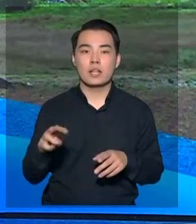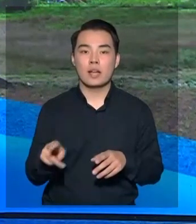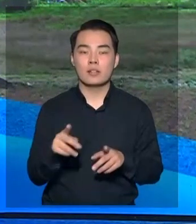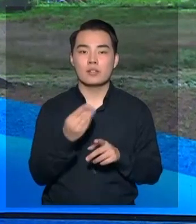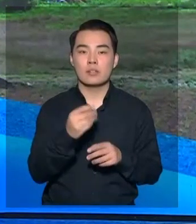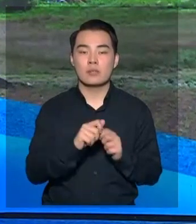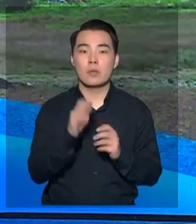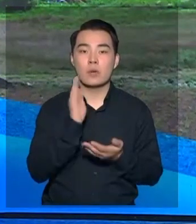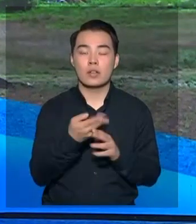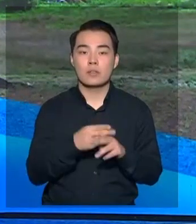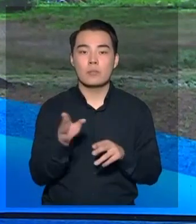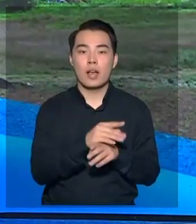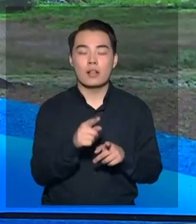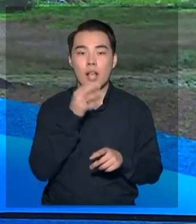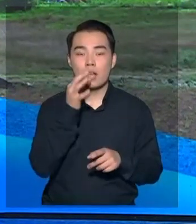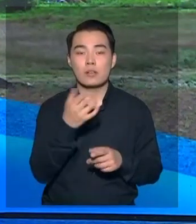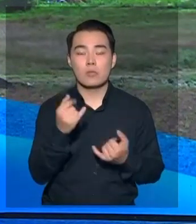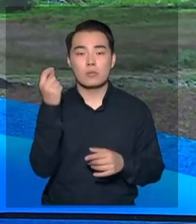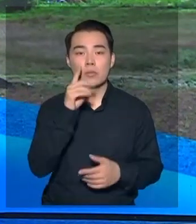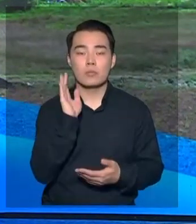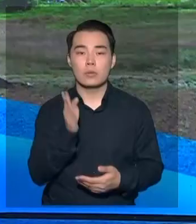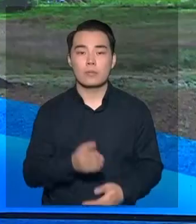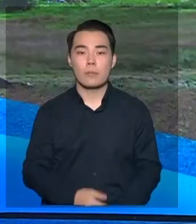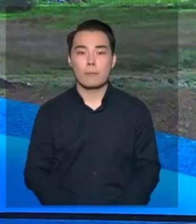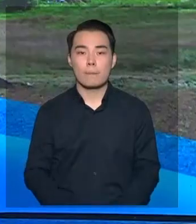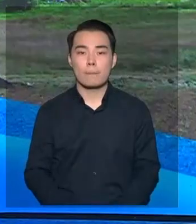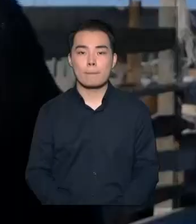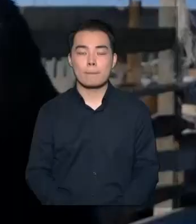теңге бөлінеді. Аймақтағы тілшіміз Айзада Оразхан тарқатсын.